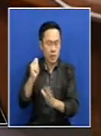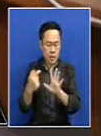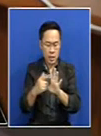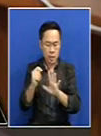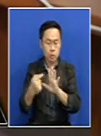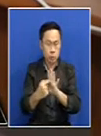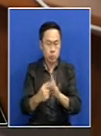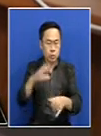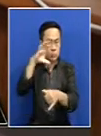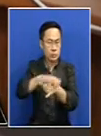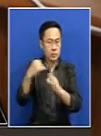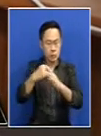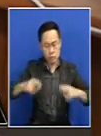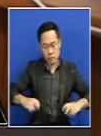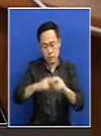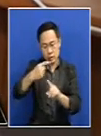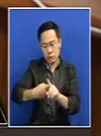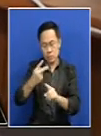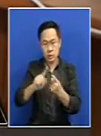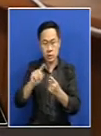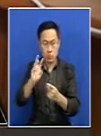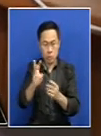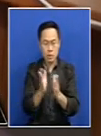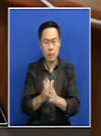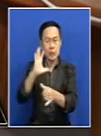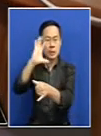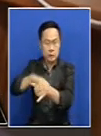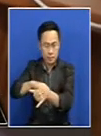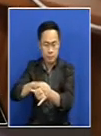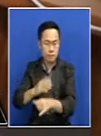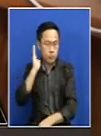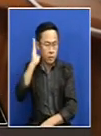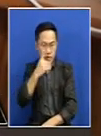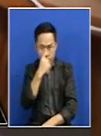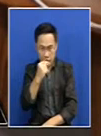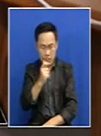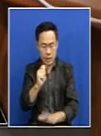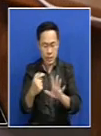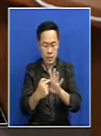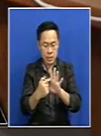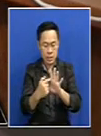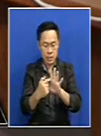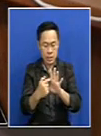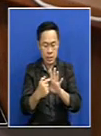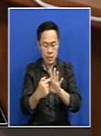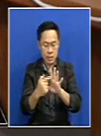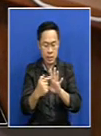รินทร์ในวันที่6กุมภาพันธ์และนำไปสู่การจับกลุ่มผู้ต้องสงสัยคือนายอาตู